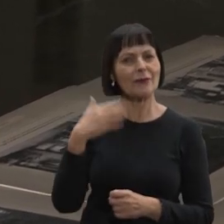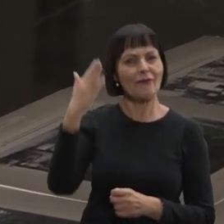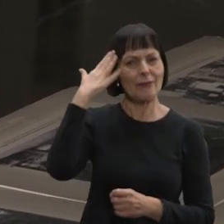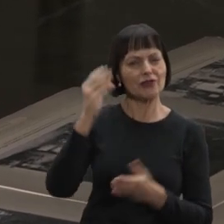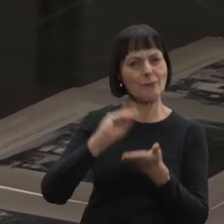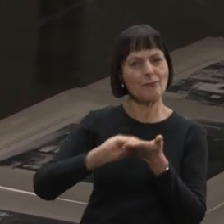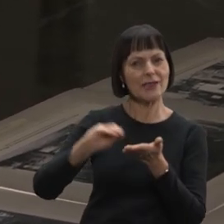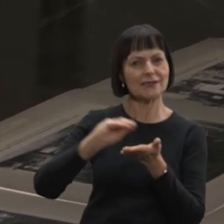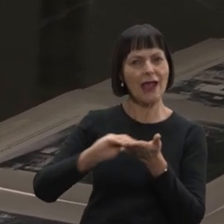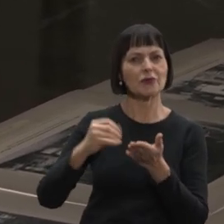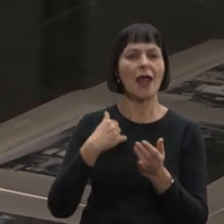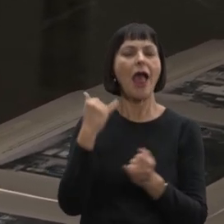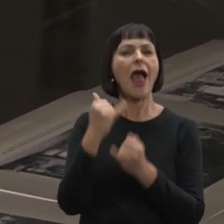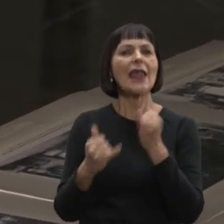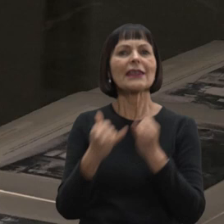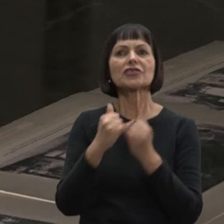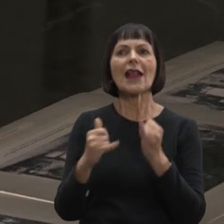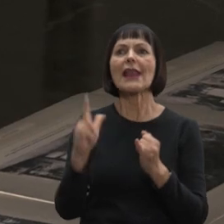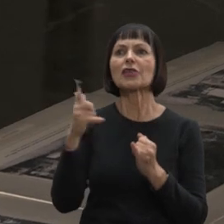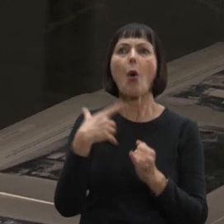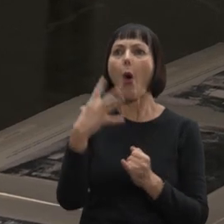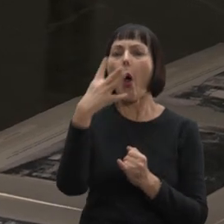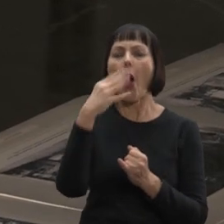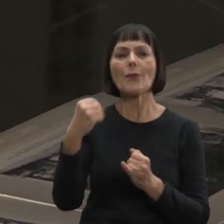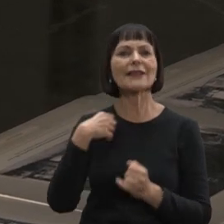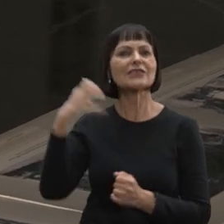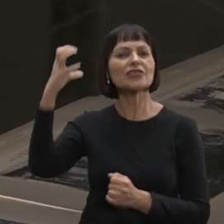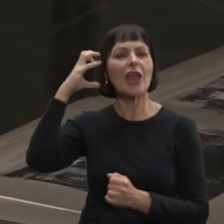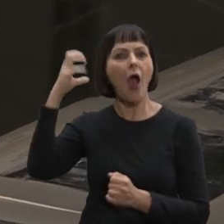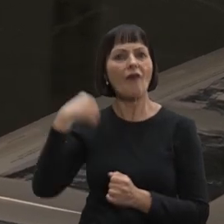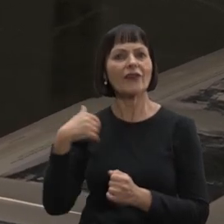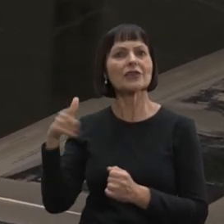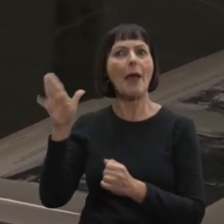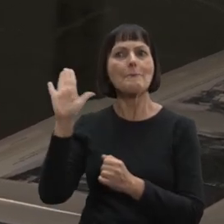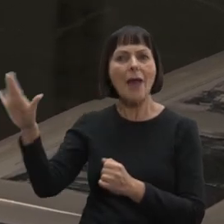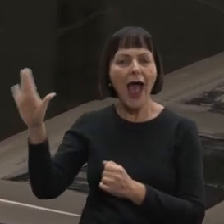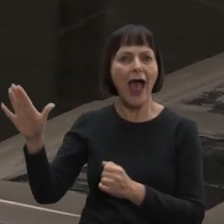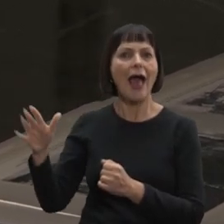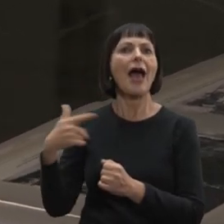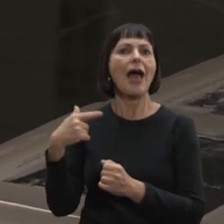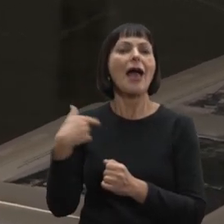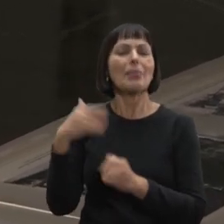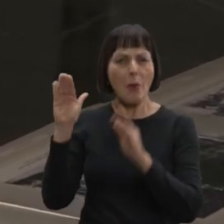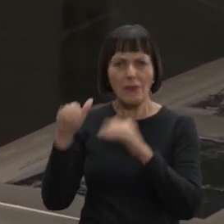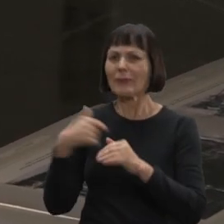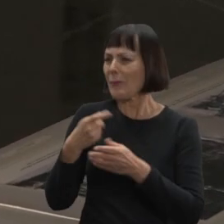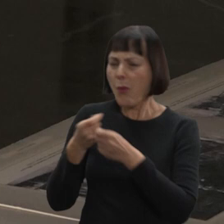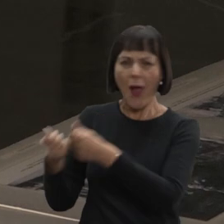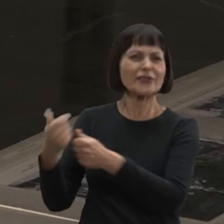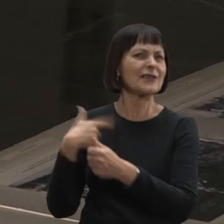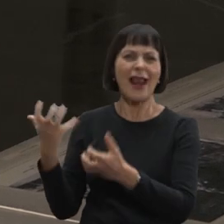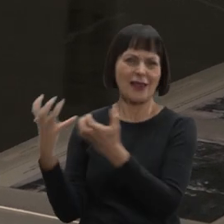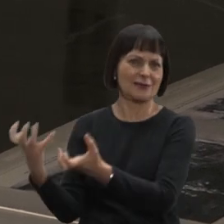kiedy on pisze, że jeżeli jakiekolwiek obrazy pan Czechowicz lub pan Smuglewicz będą mieli dla niego, to